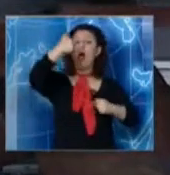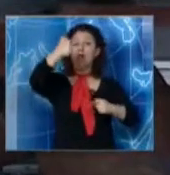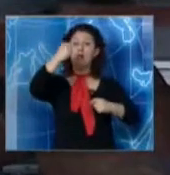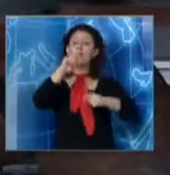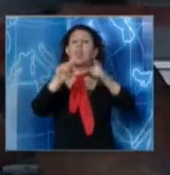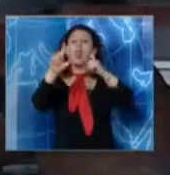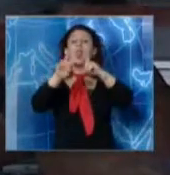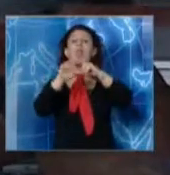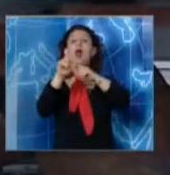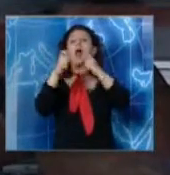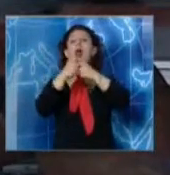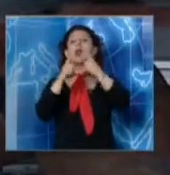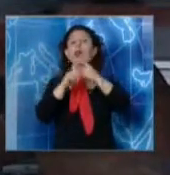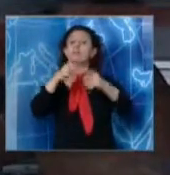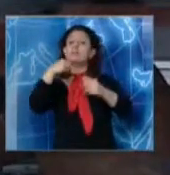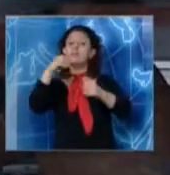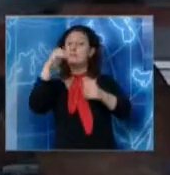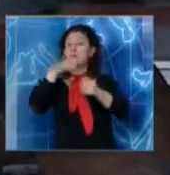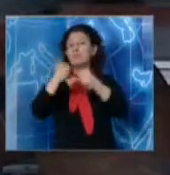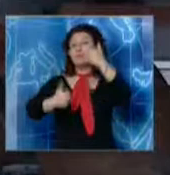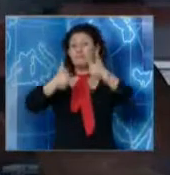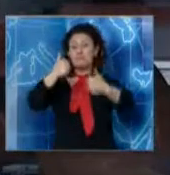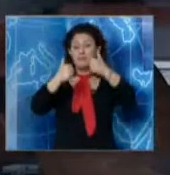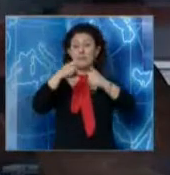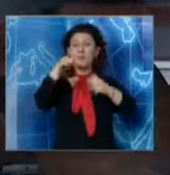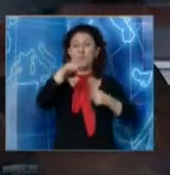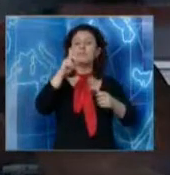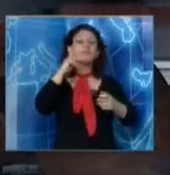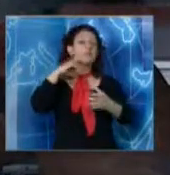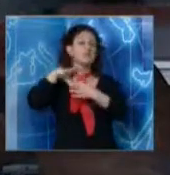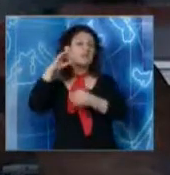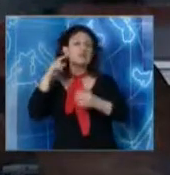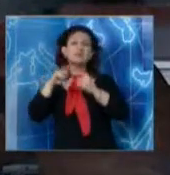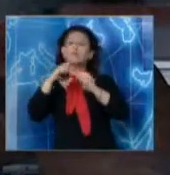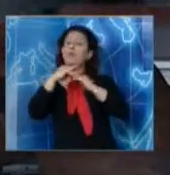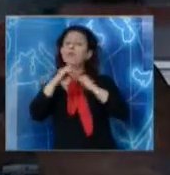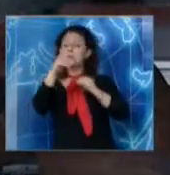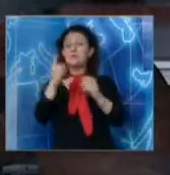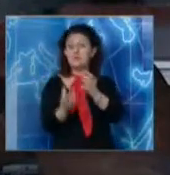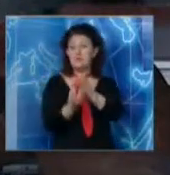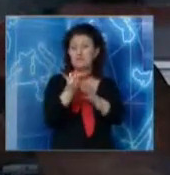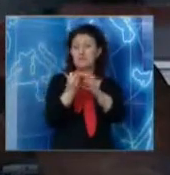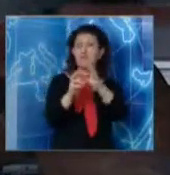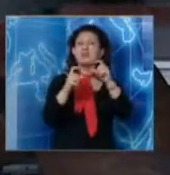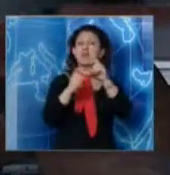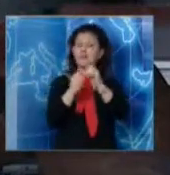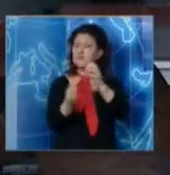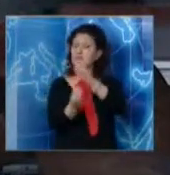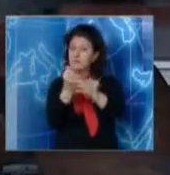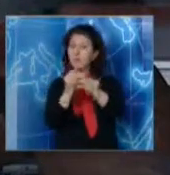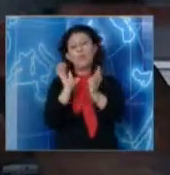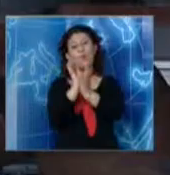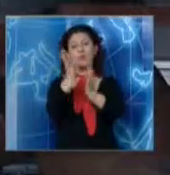olan Lale Festivali'nin bir parçası olan yarışma için vatandaşlar da saksıda yetiştirdikleri lalelerle ödül